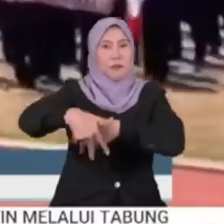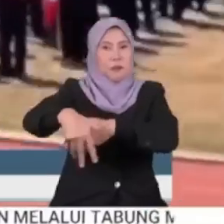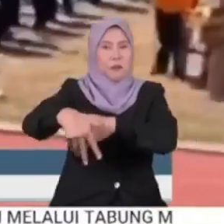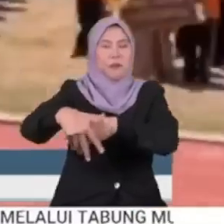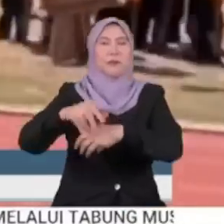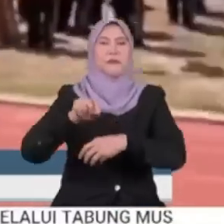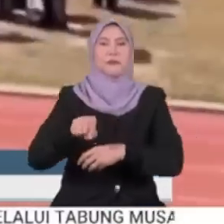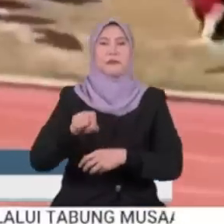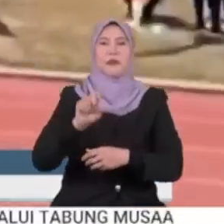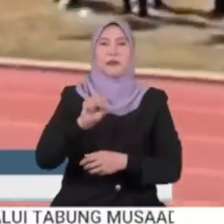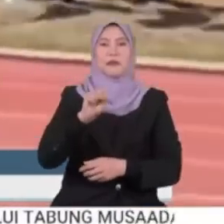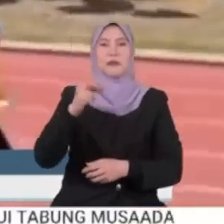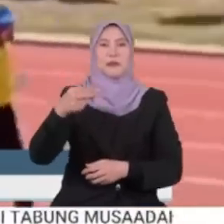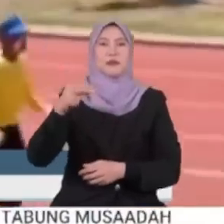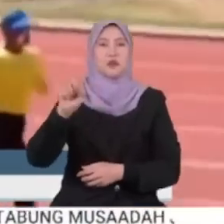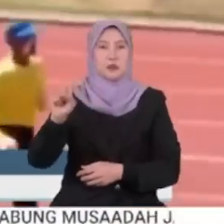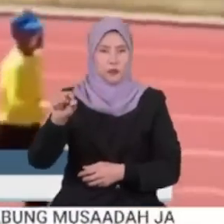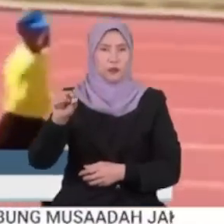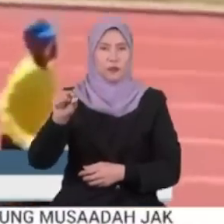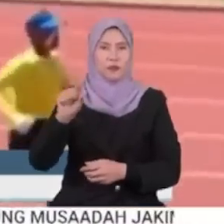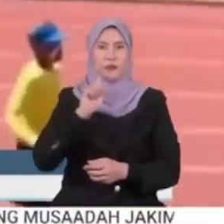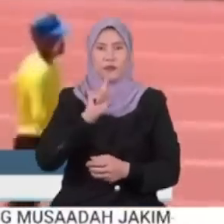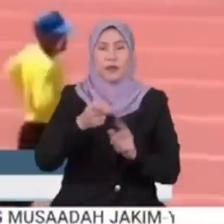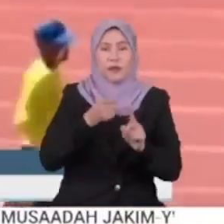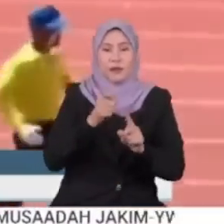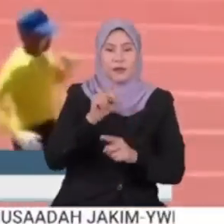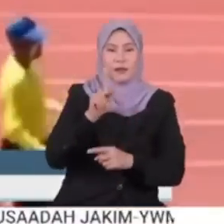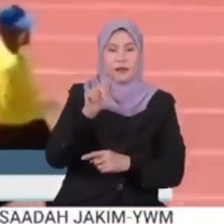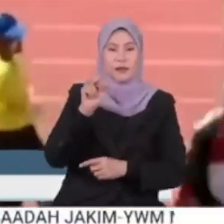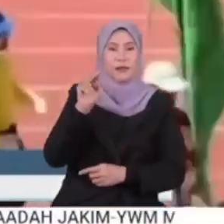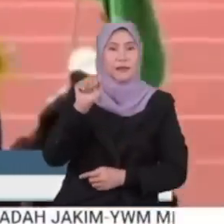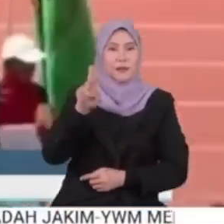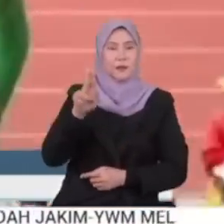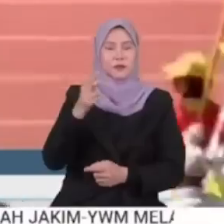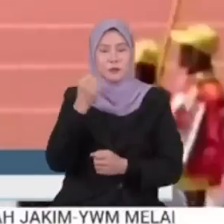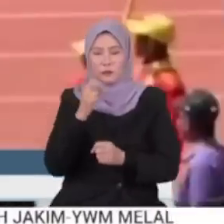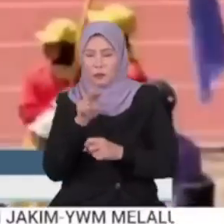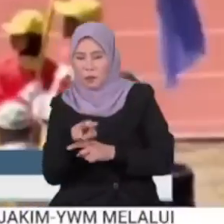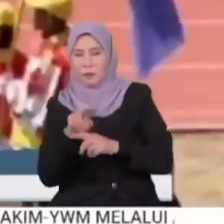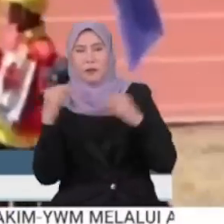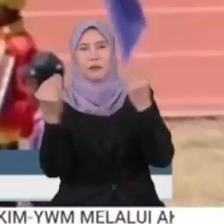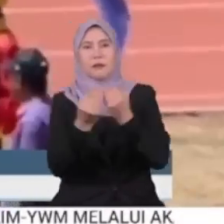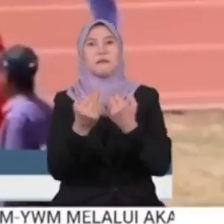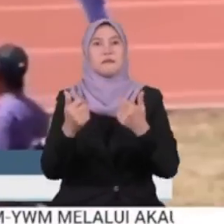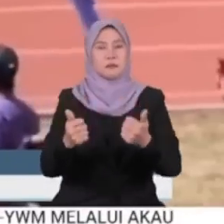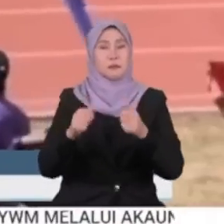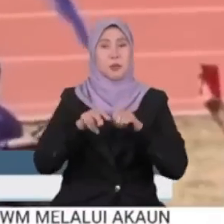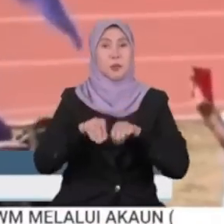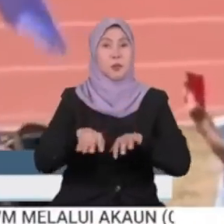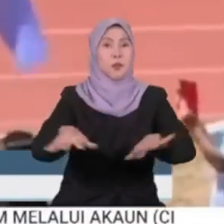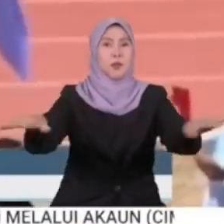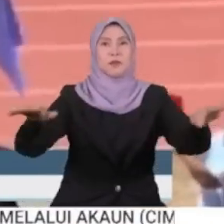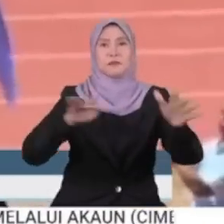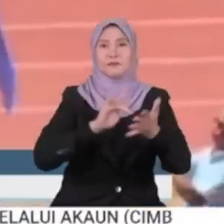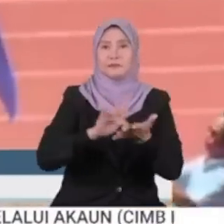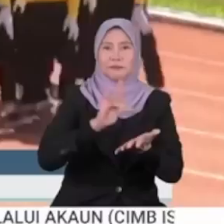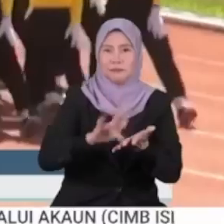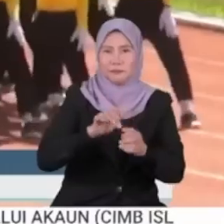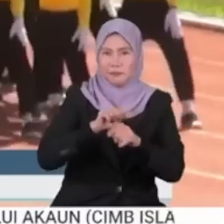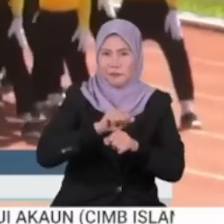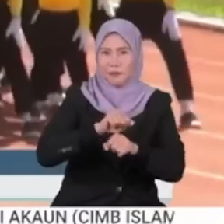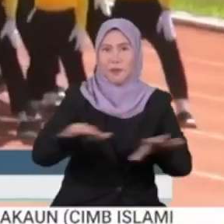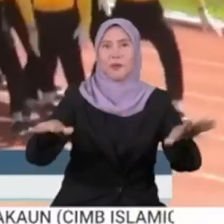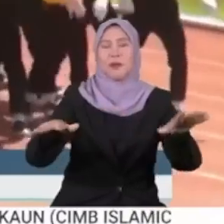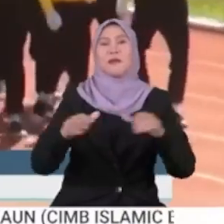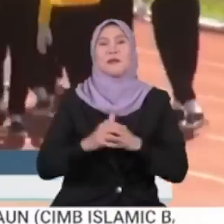SHG semasa MSS di Keningau baru-baru ini telah mendapat reaksi positif masyarakat selepas ia tular di media sosial.